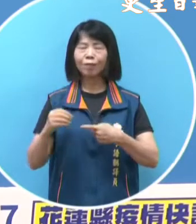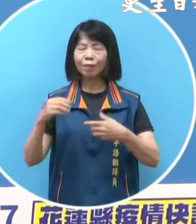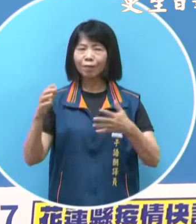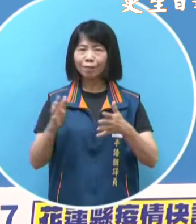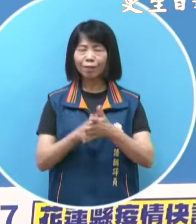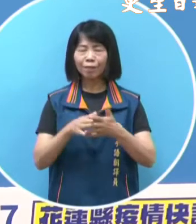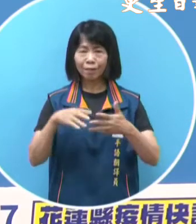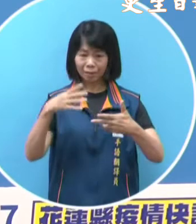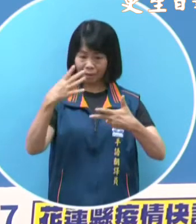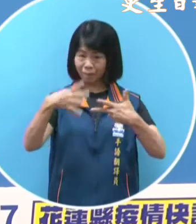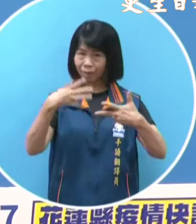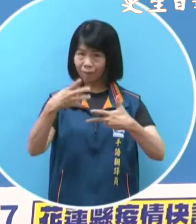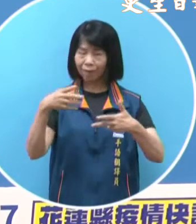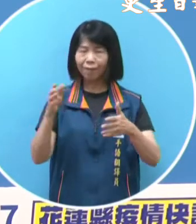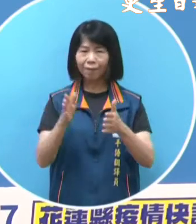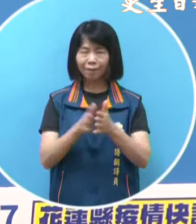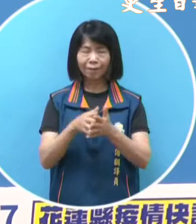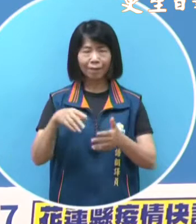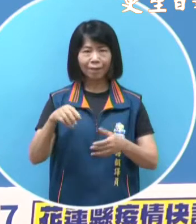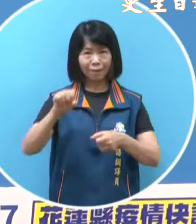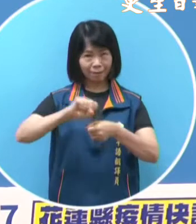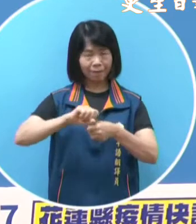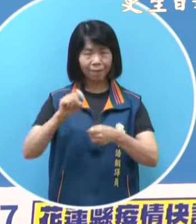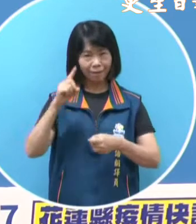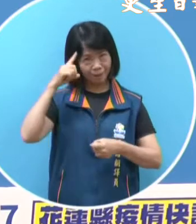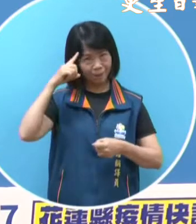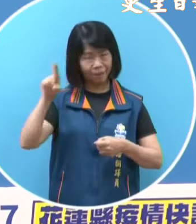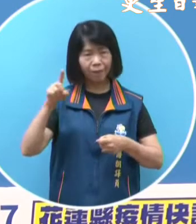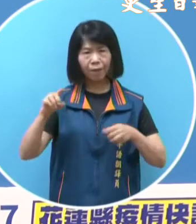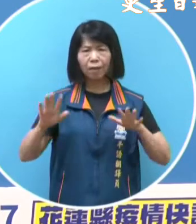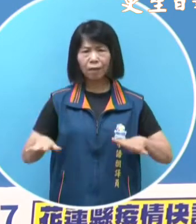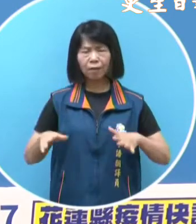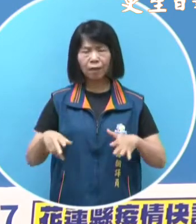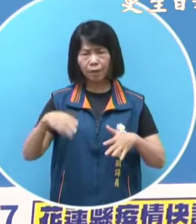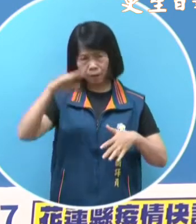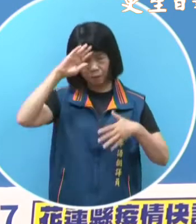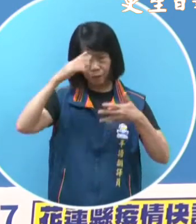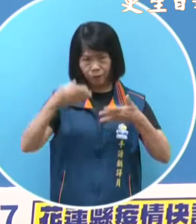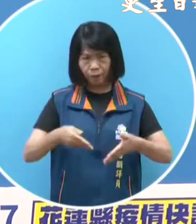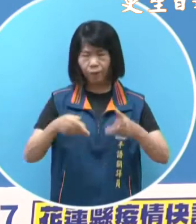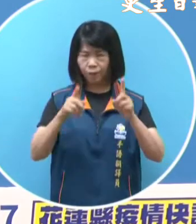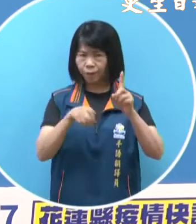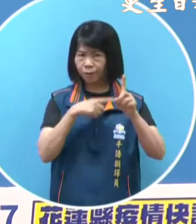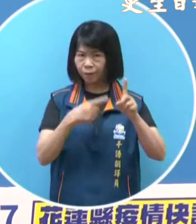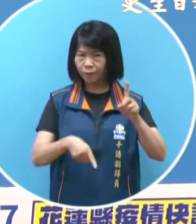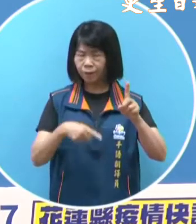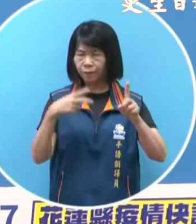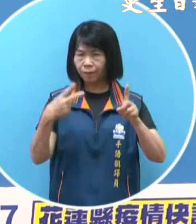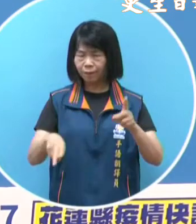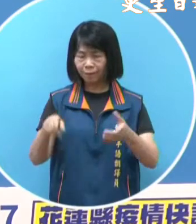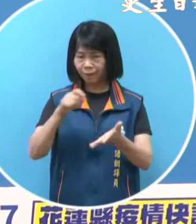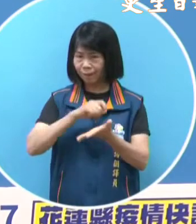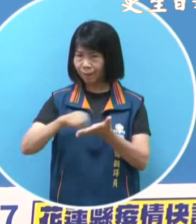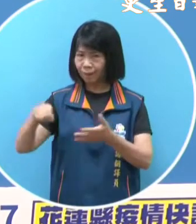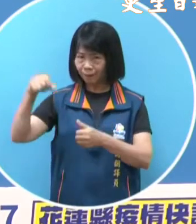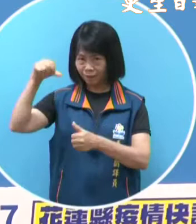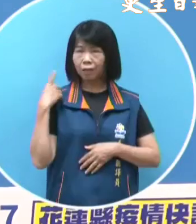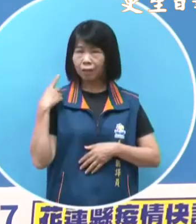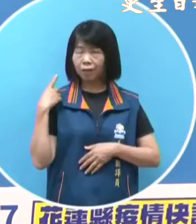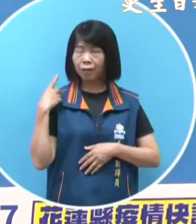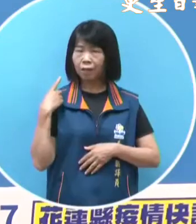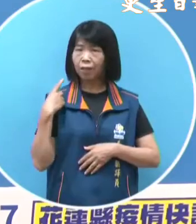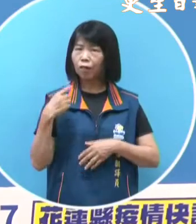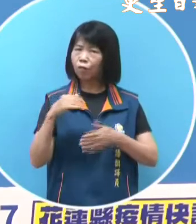那还有一位是重症，那以及我们现在的这个裁罚的部分有14件，